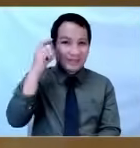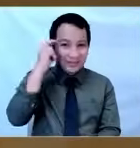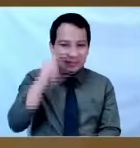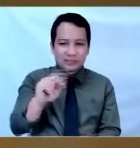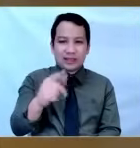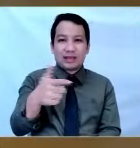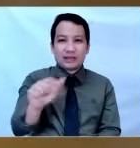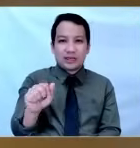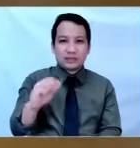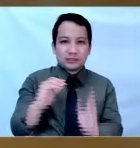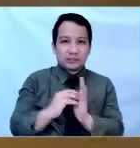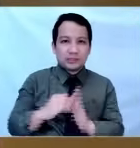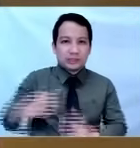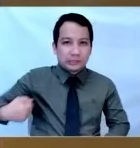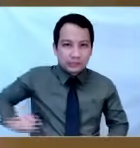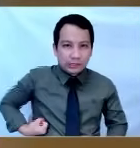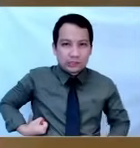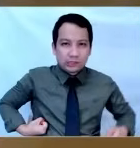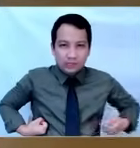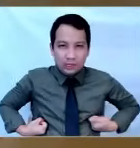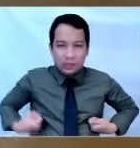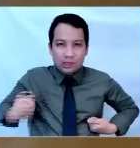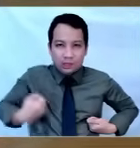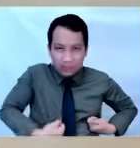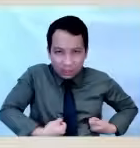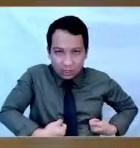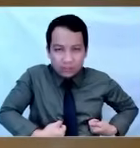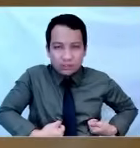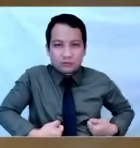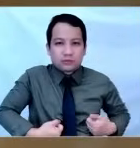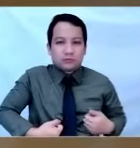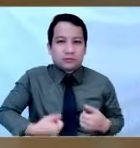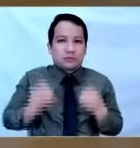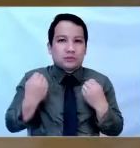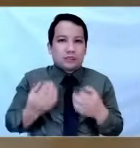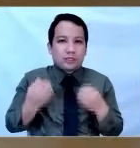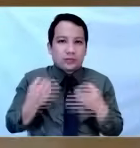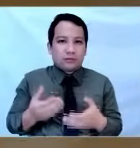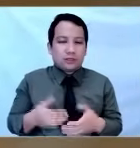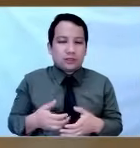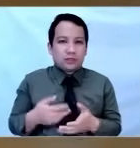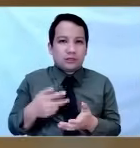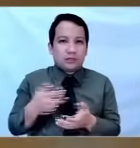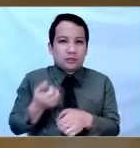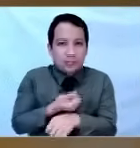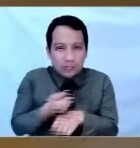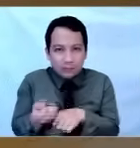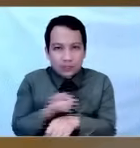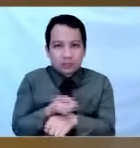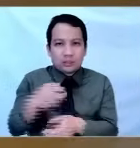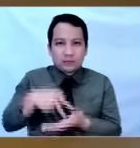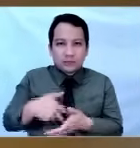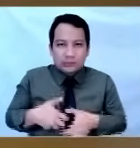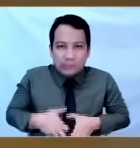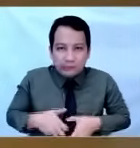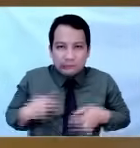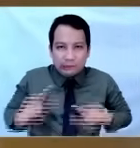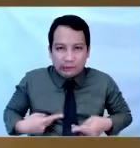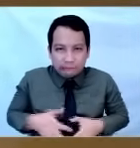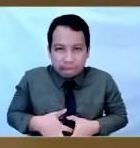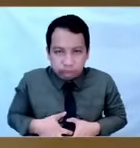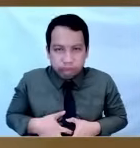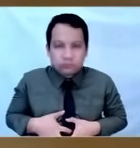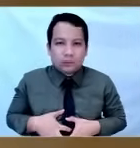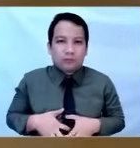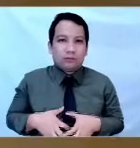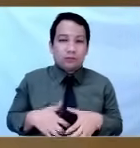likod, tagiliran at sikmura ang tumama sa bata. Sa dami ng suntok, hirap nang tumayo at halatang namimilipit na ang estudyante sa sakit. Pero